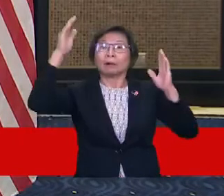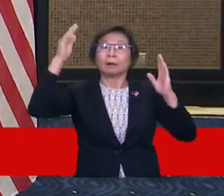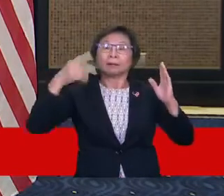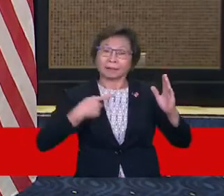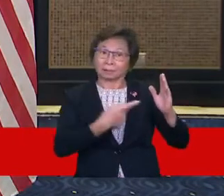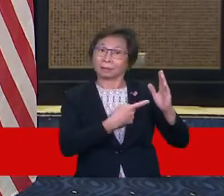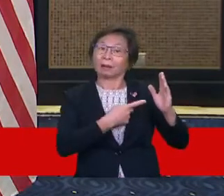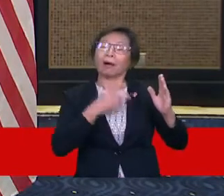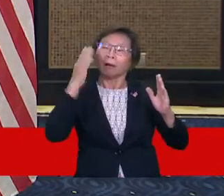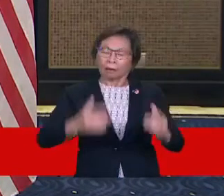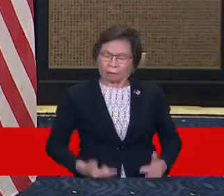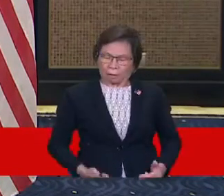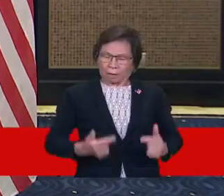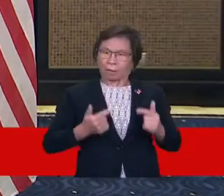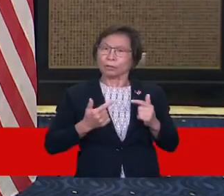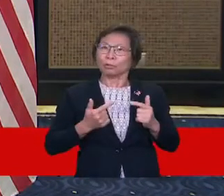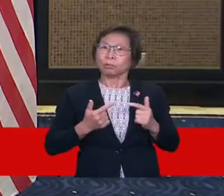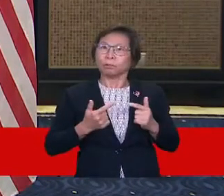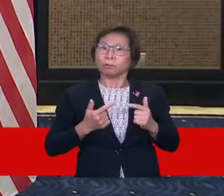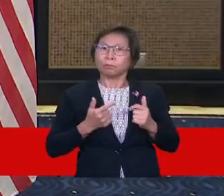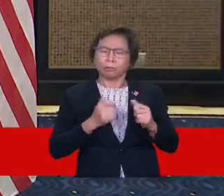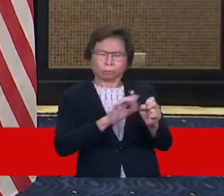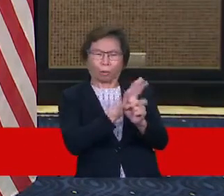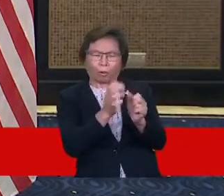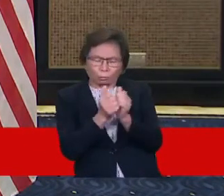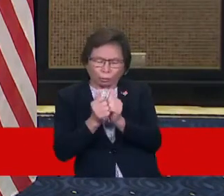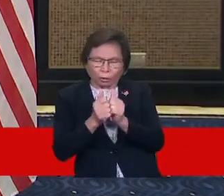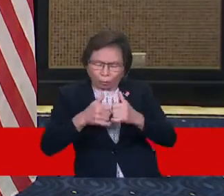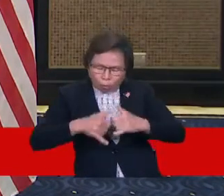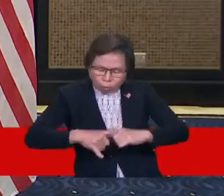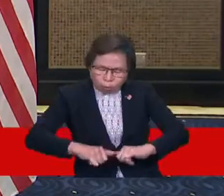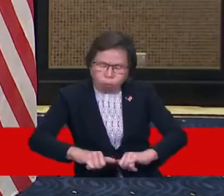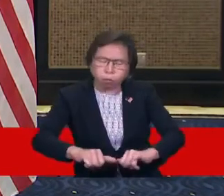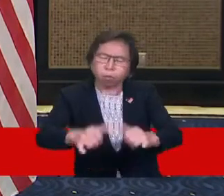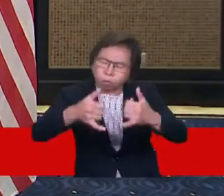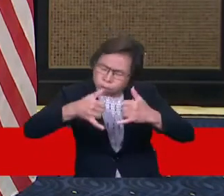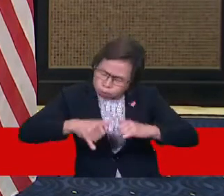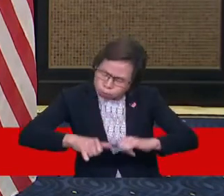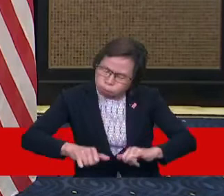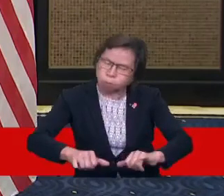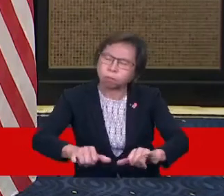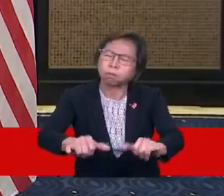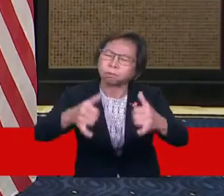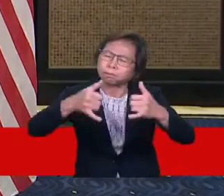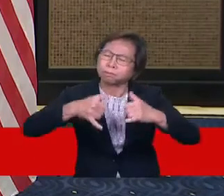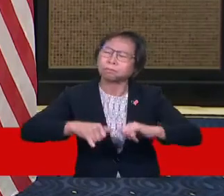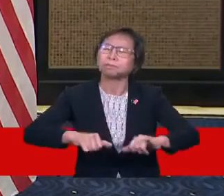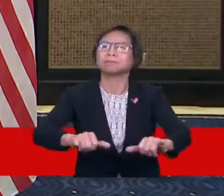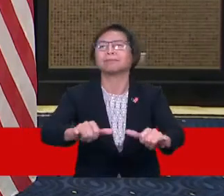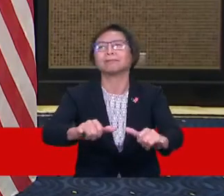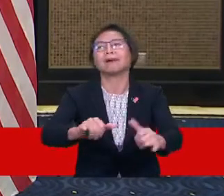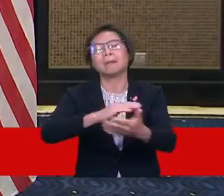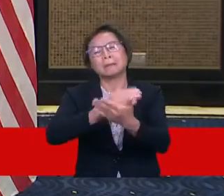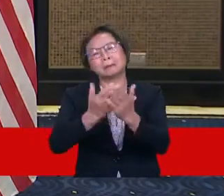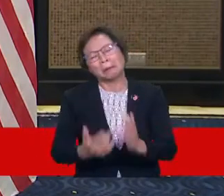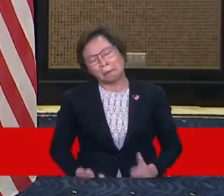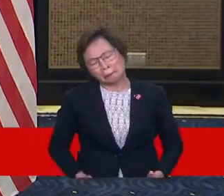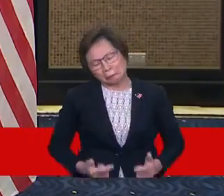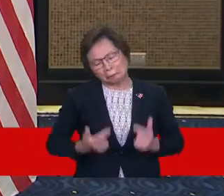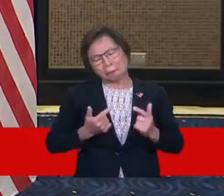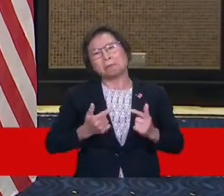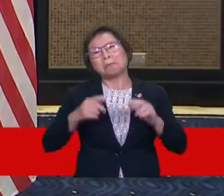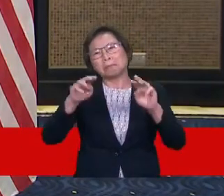combined in sebagai endemik yang bersifat kekal dan menjadi sebahagian daripada kehidupan